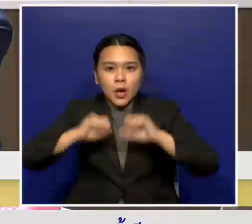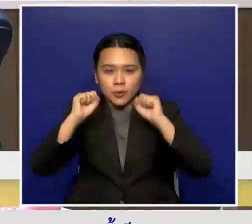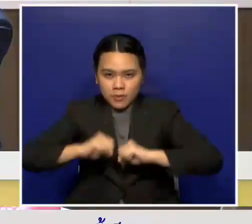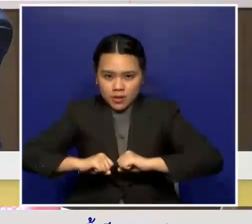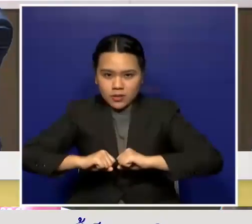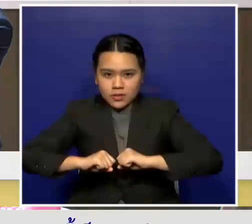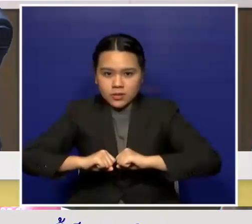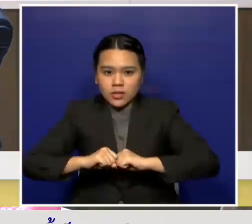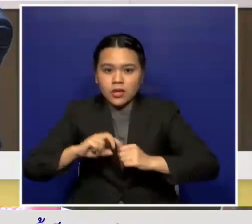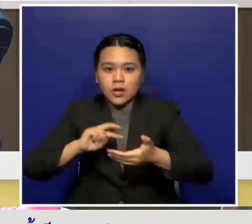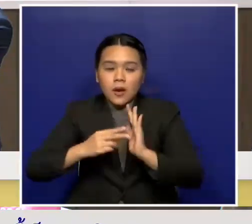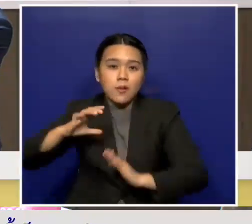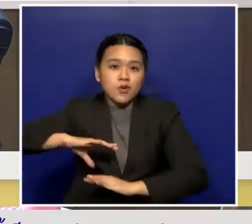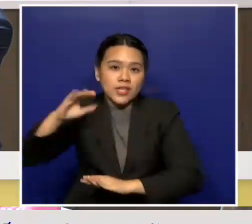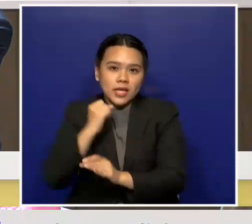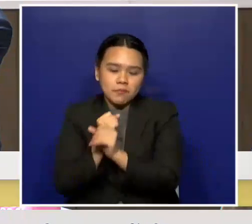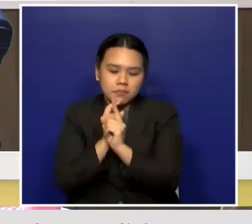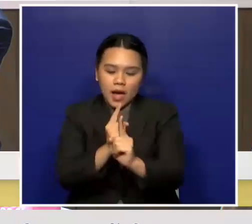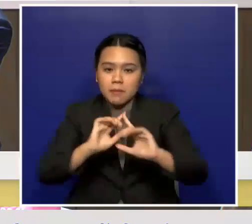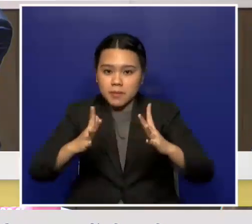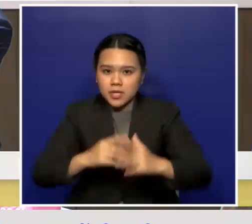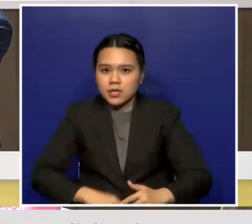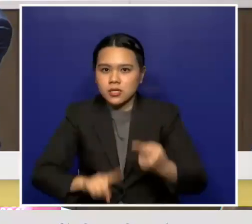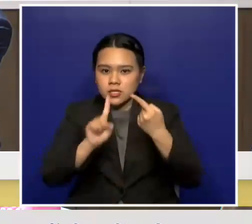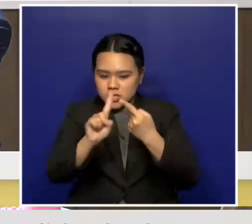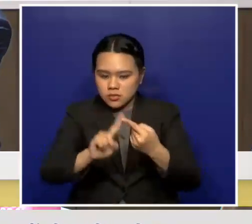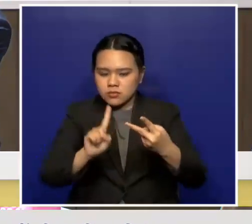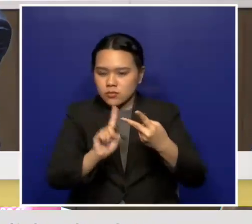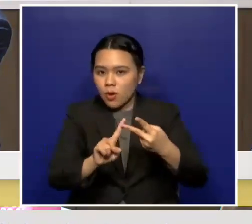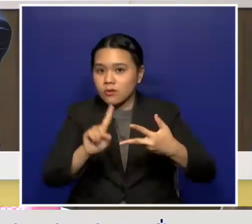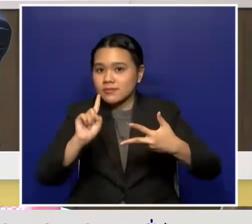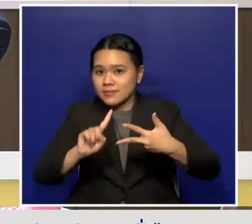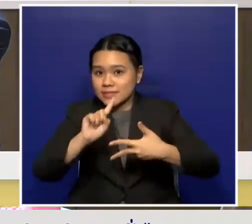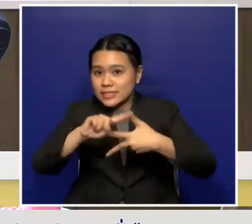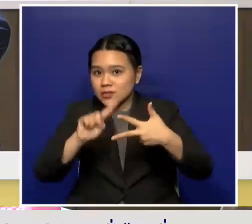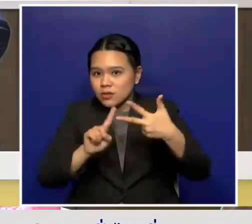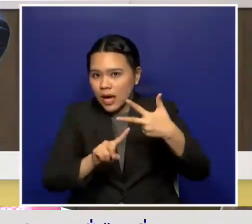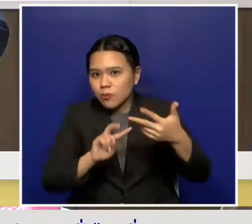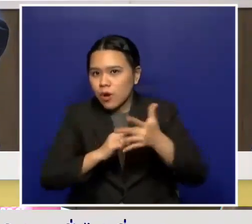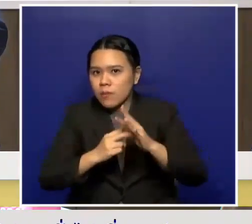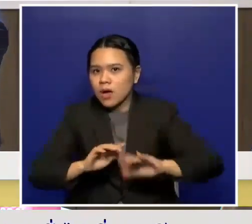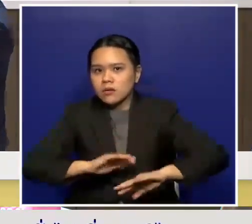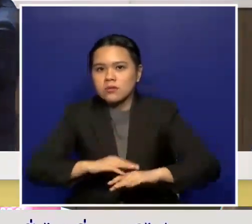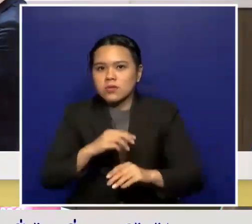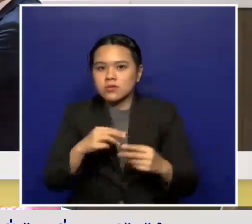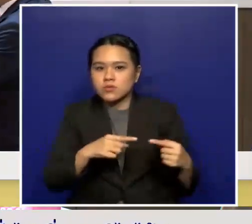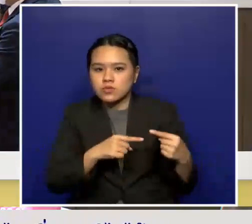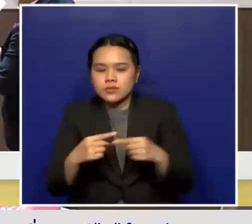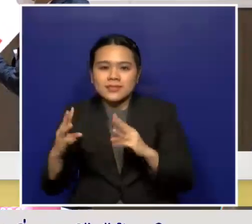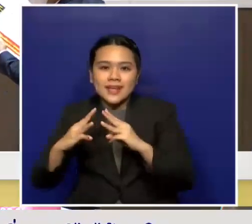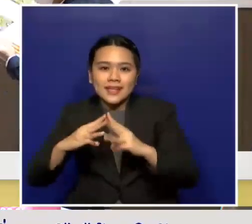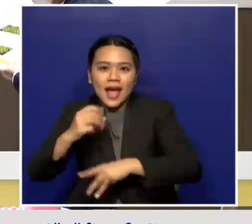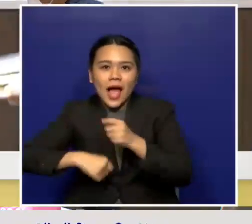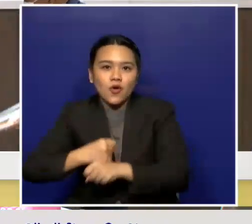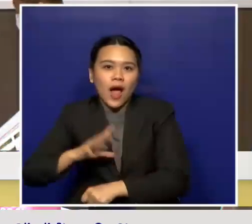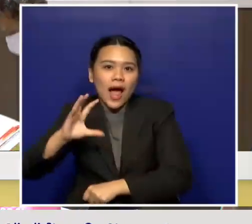ที่บริษัทไม่ทำตามนั้นเลย3ข้อนี้มันเจ๊งกระบงแล้วมันต่อสัญญา50ปีไม่ได้เอกสารชุดนี้จึงหาย